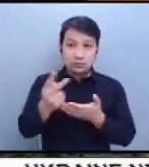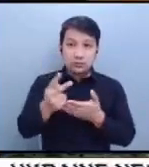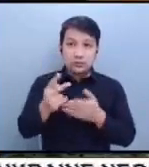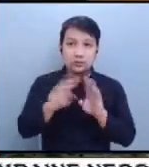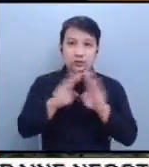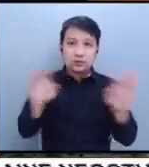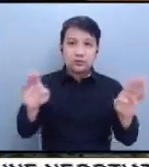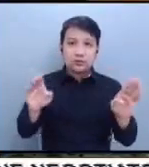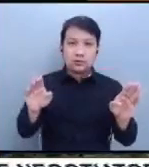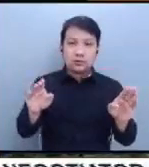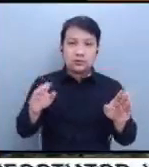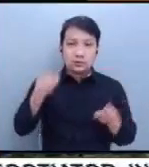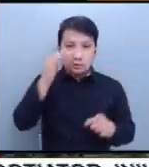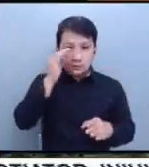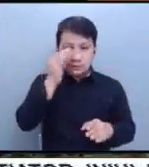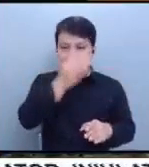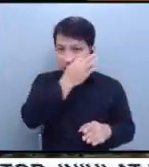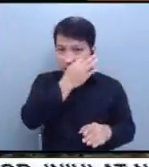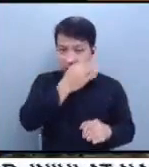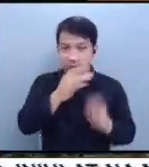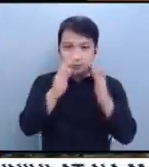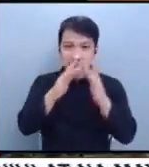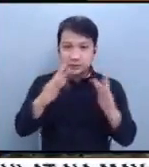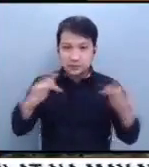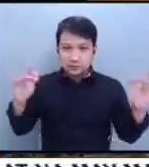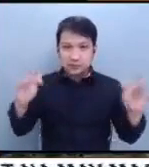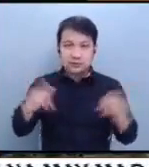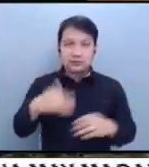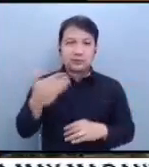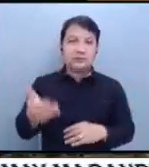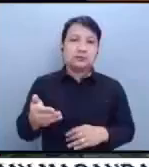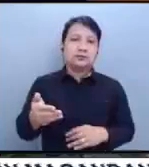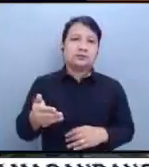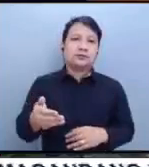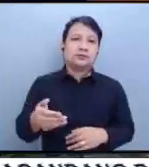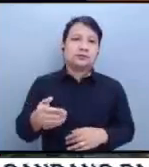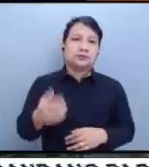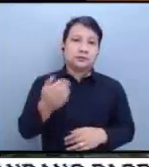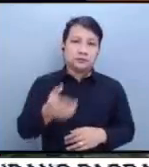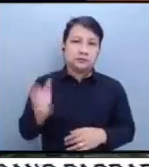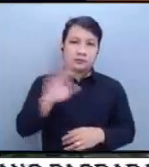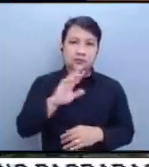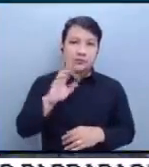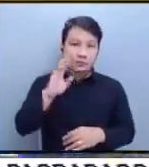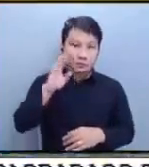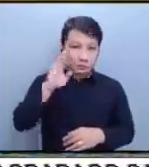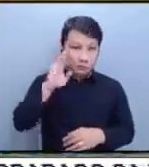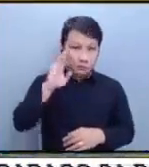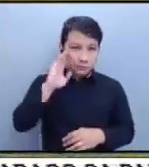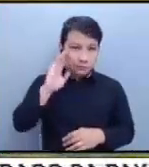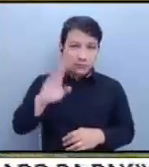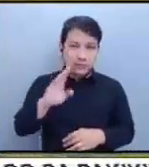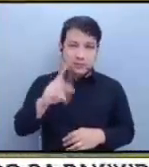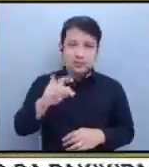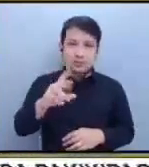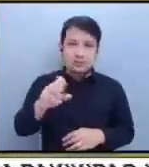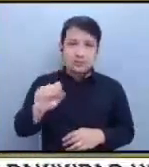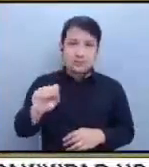Panagbanga Festival. Si Breves Bulsao sa detalye. Rise and shine, Breves!